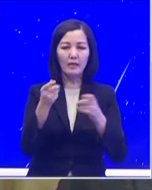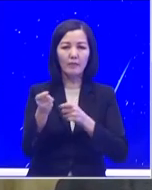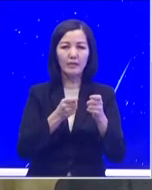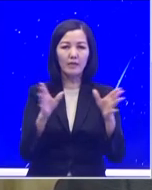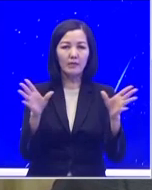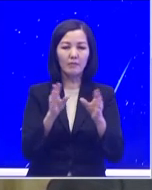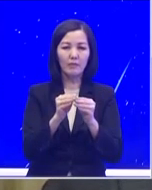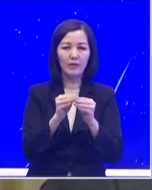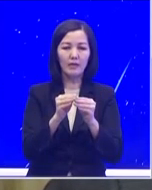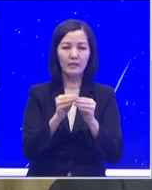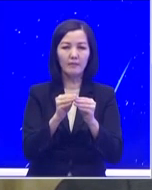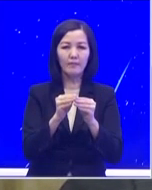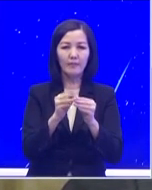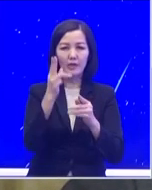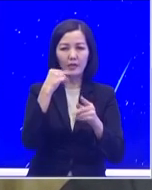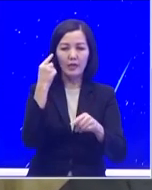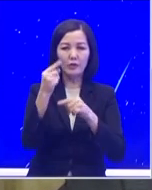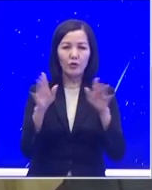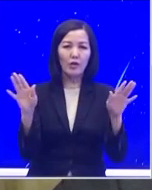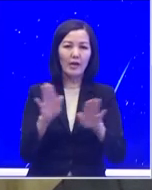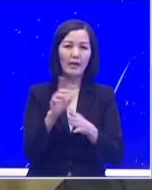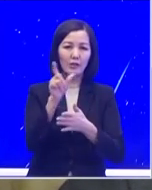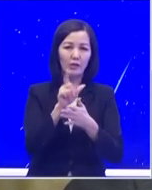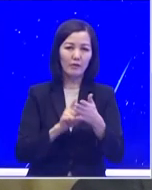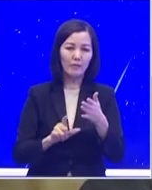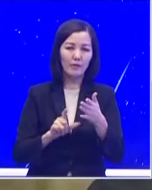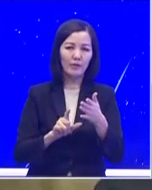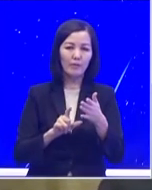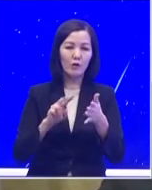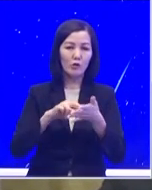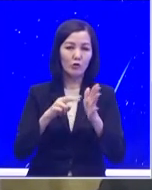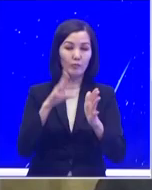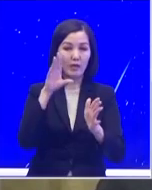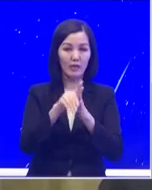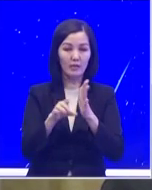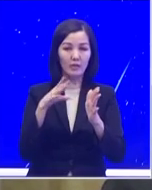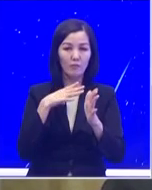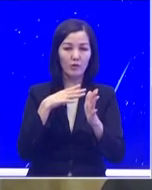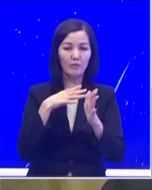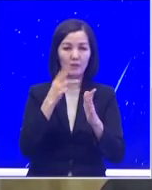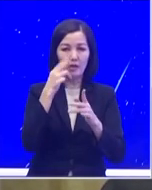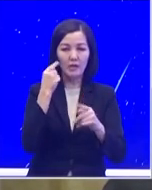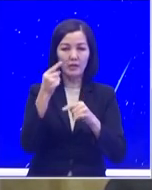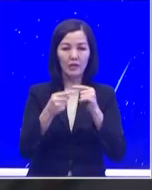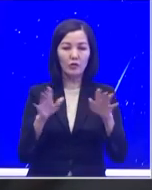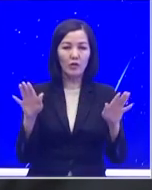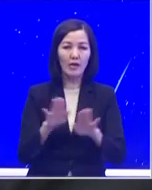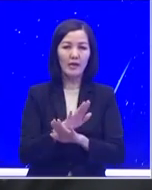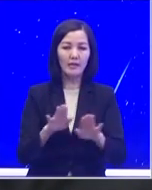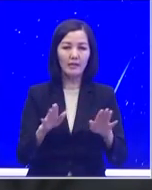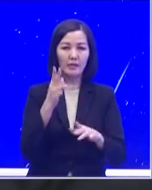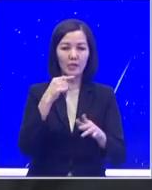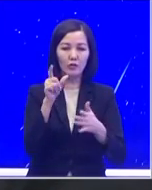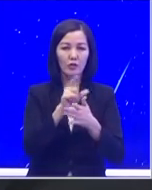бірлесе отырып, дәстүрлі ән жыр термеде белгілеген болатынбыз қаңтар айын. Осы дәстүрлі әнді, дәстүрлі